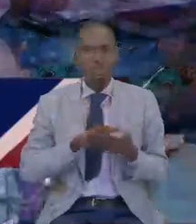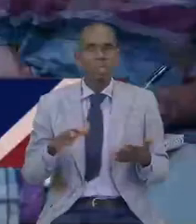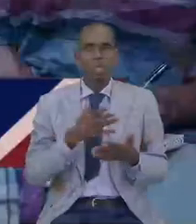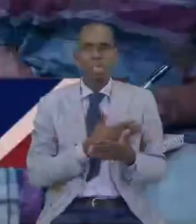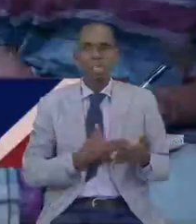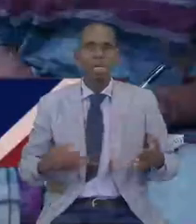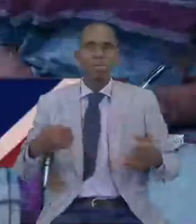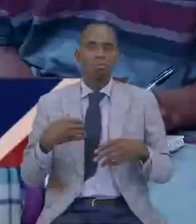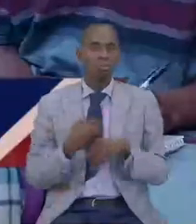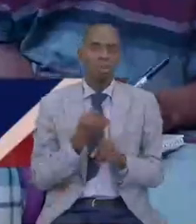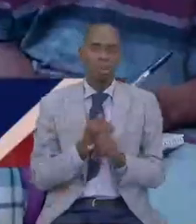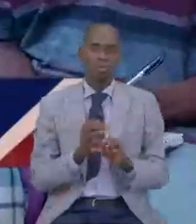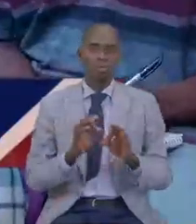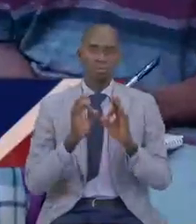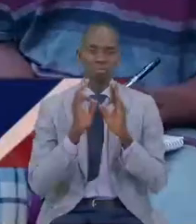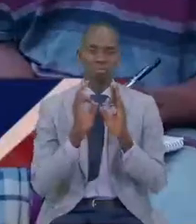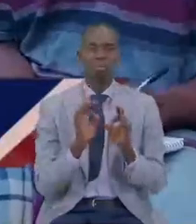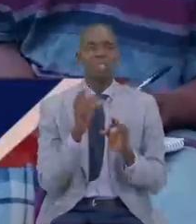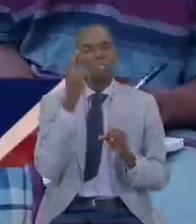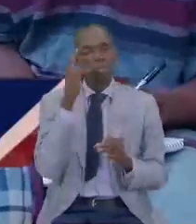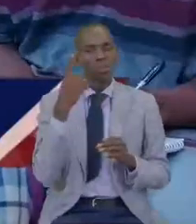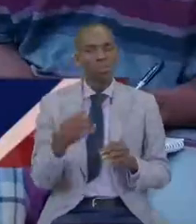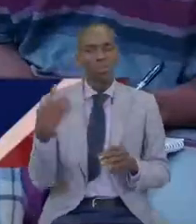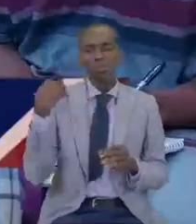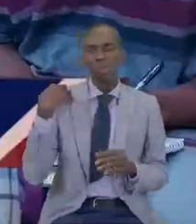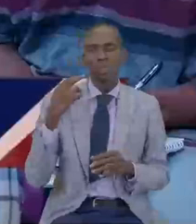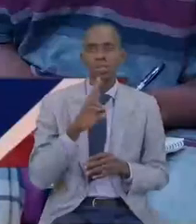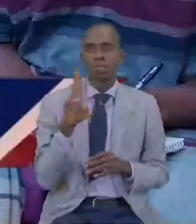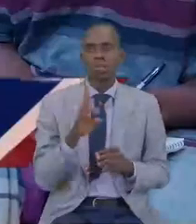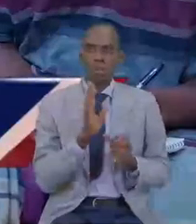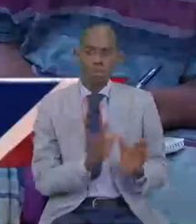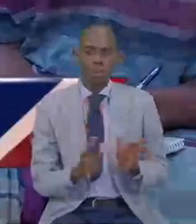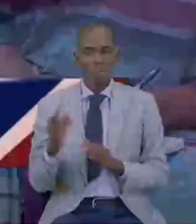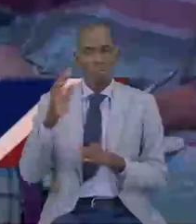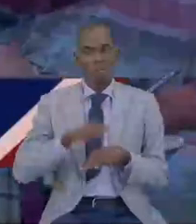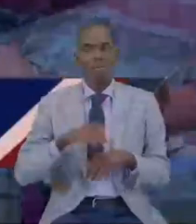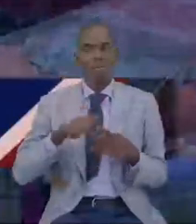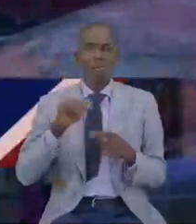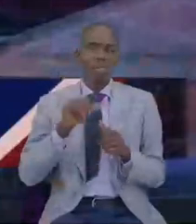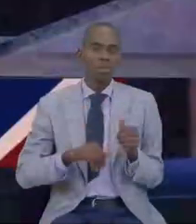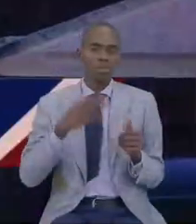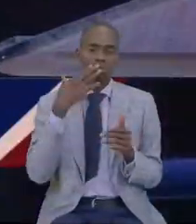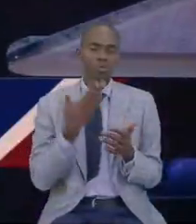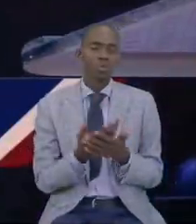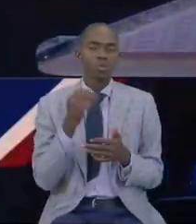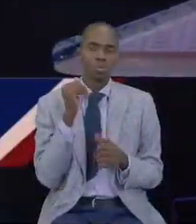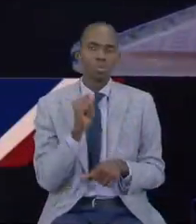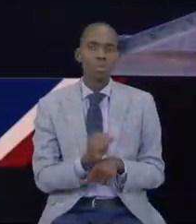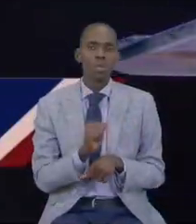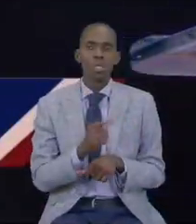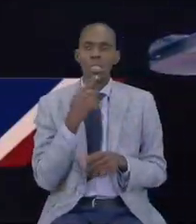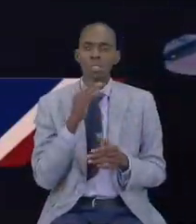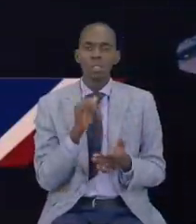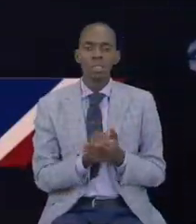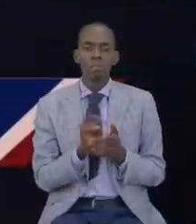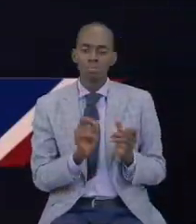maître, propre à toute bonne œuvre. » Verset 22 dit, « Fuis les passions de